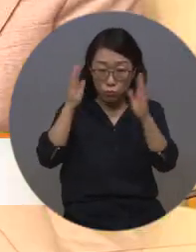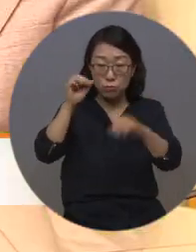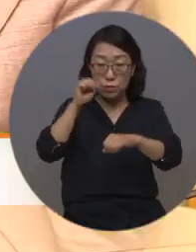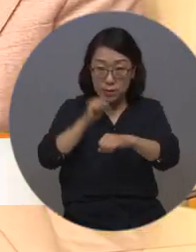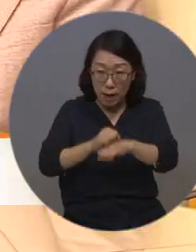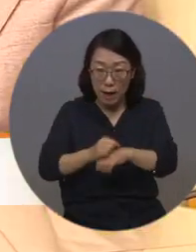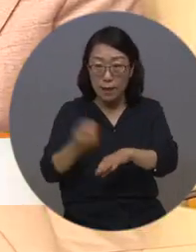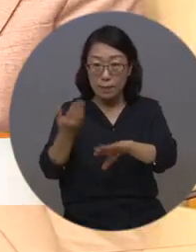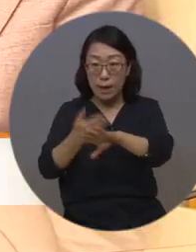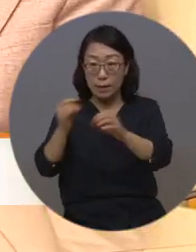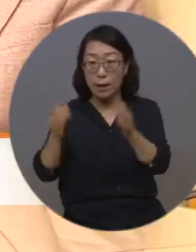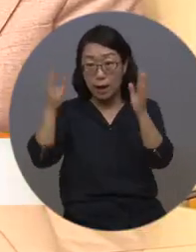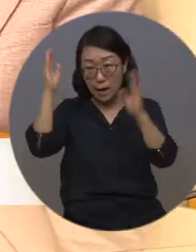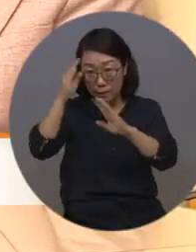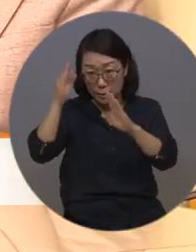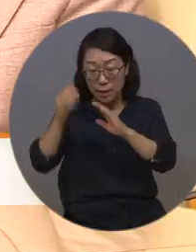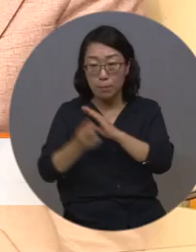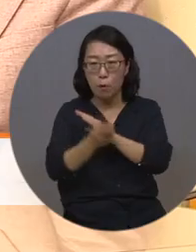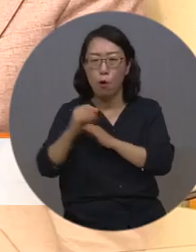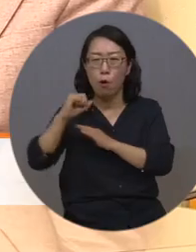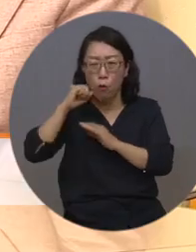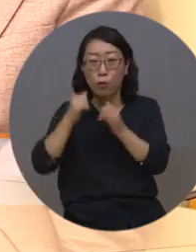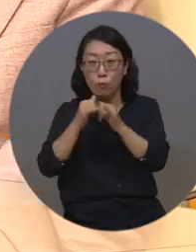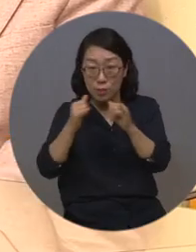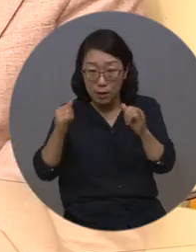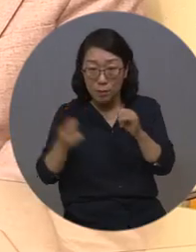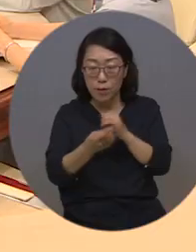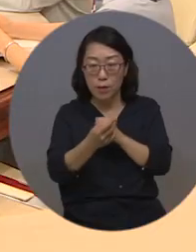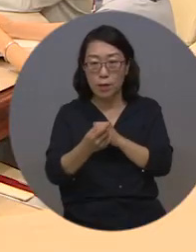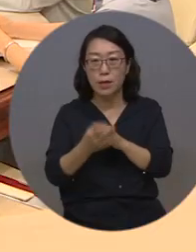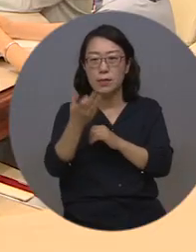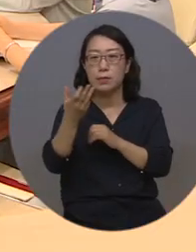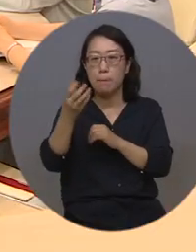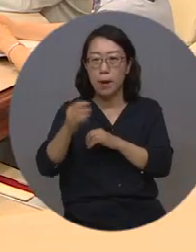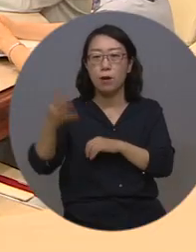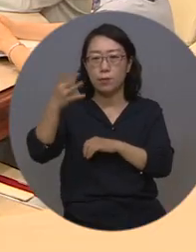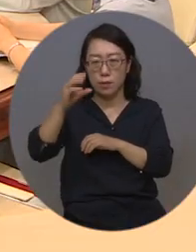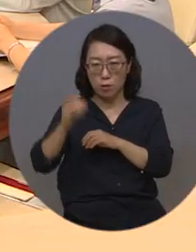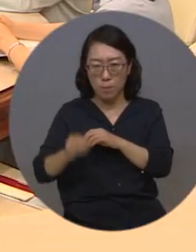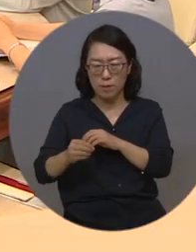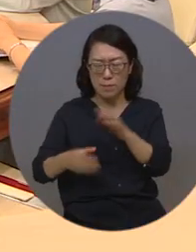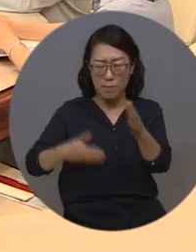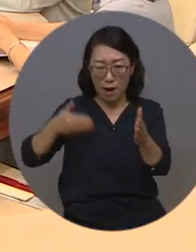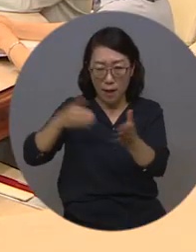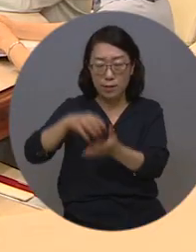등 현재까지 2200 한 명에게 18억 4000만원 의 장학금을 지급했습니다